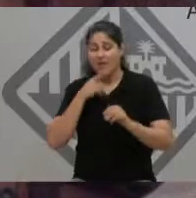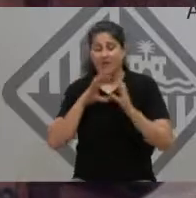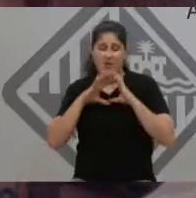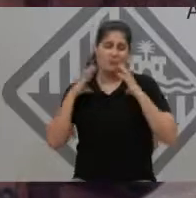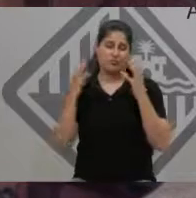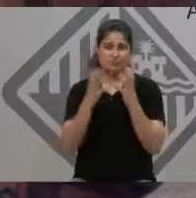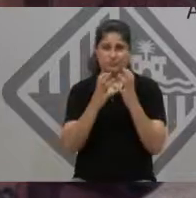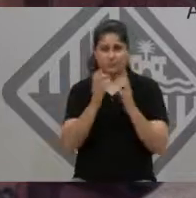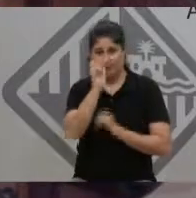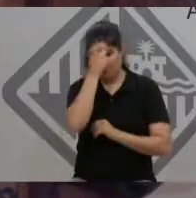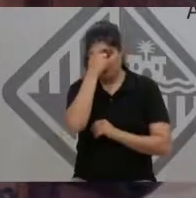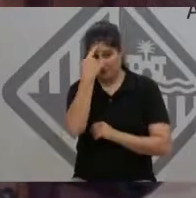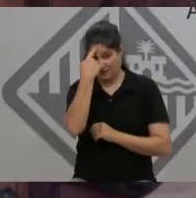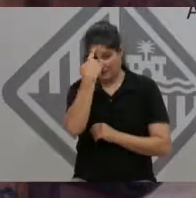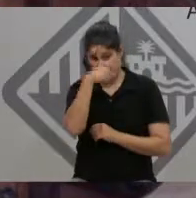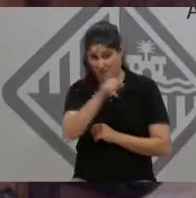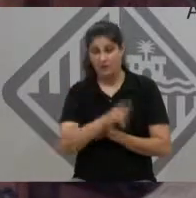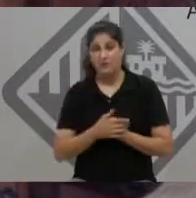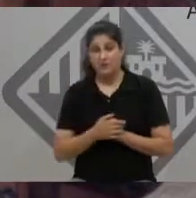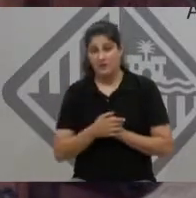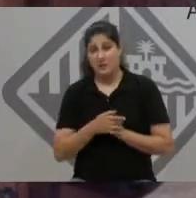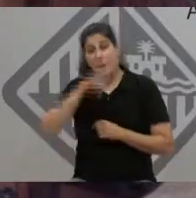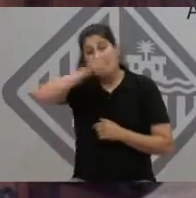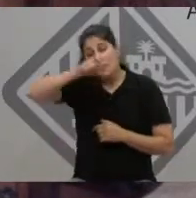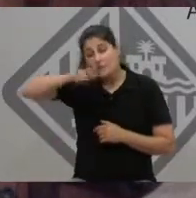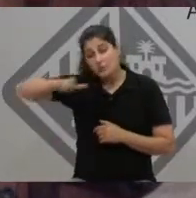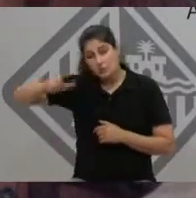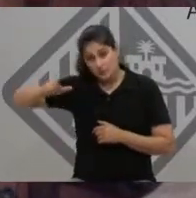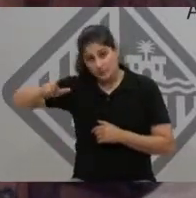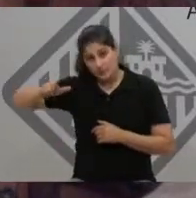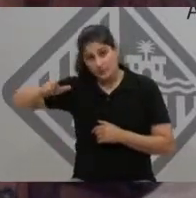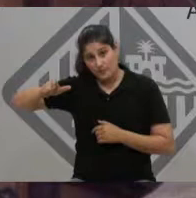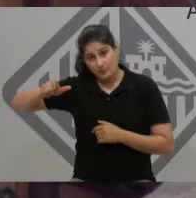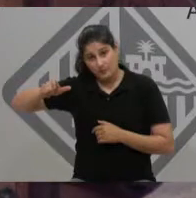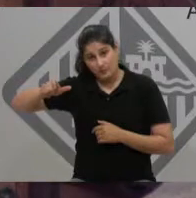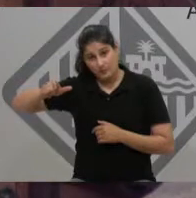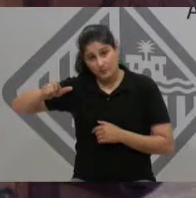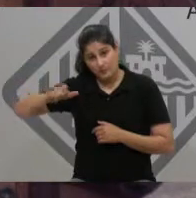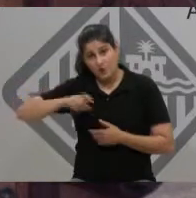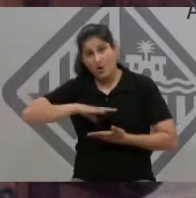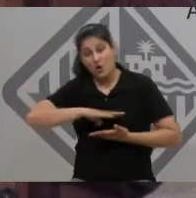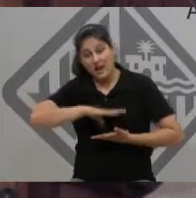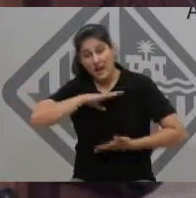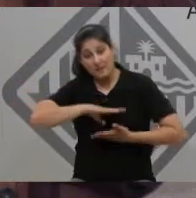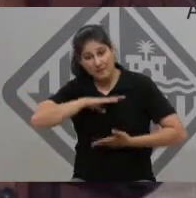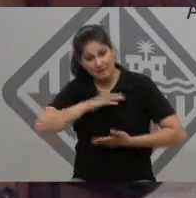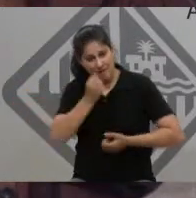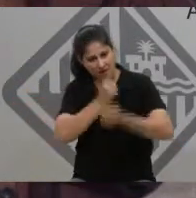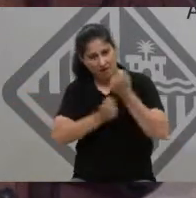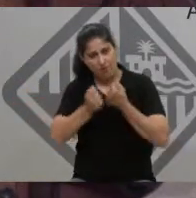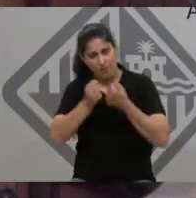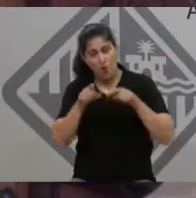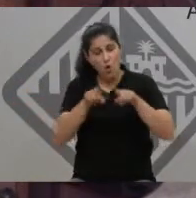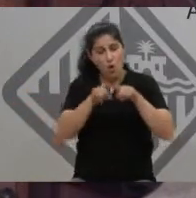que vostès desconeixen. Les persones que tinguin una capacitat econòmica igual